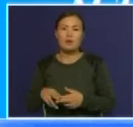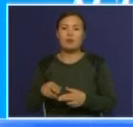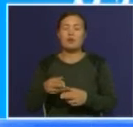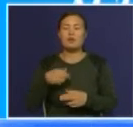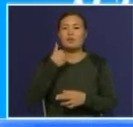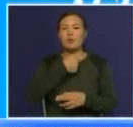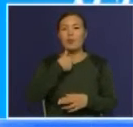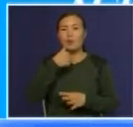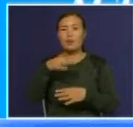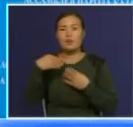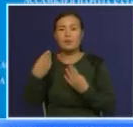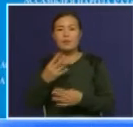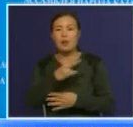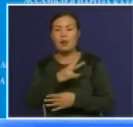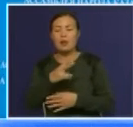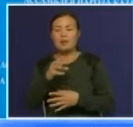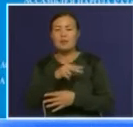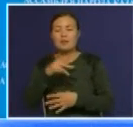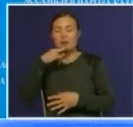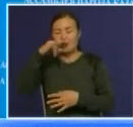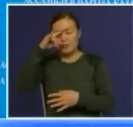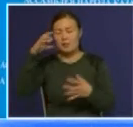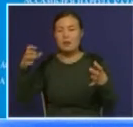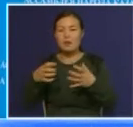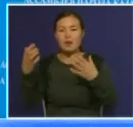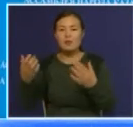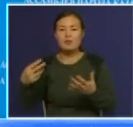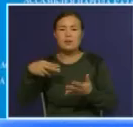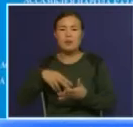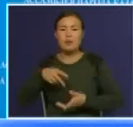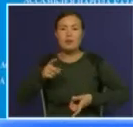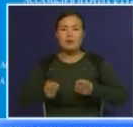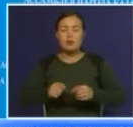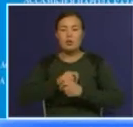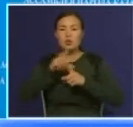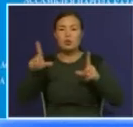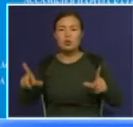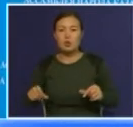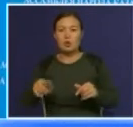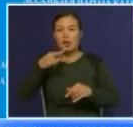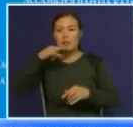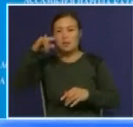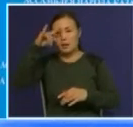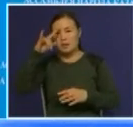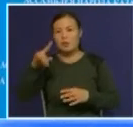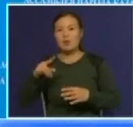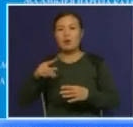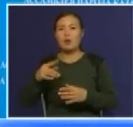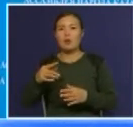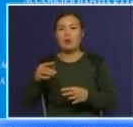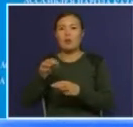годы Ассамблея народа Казахстана стала настоящей школой казахстанского